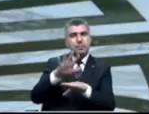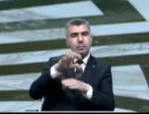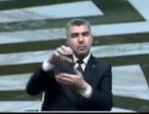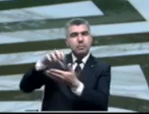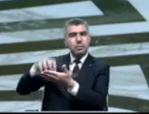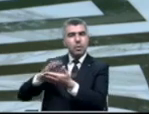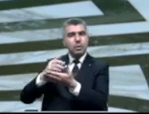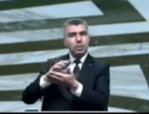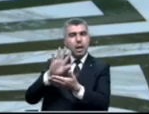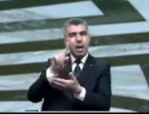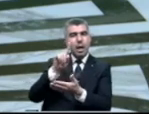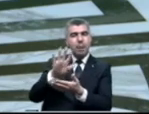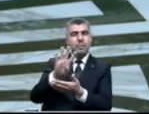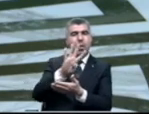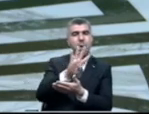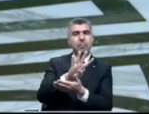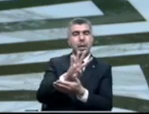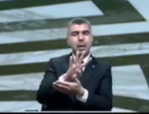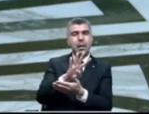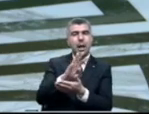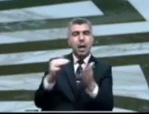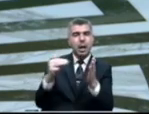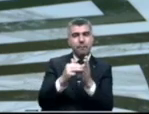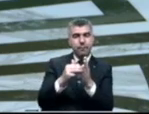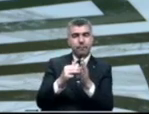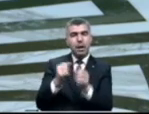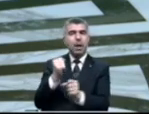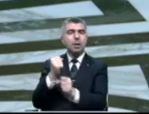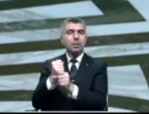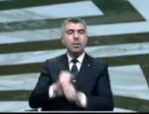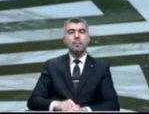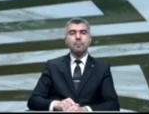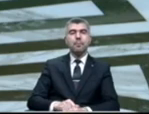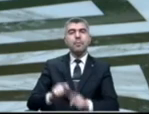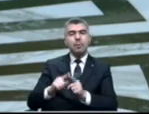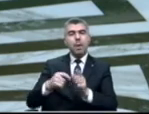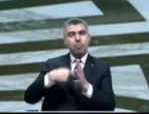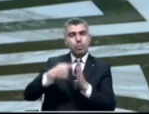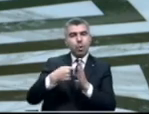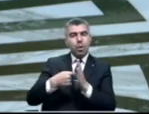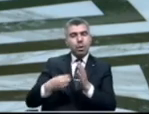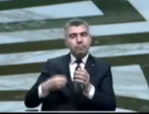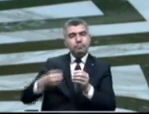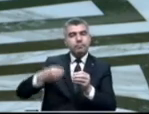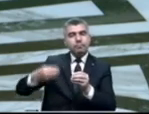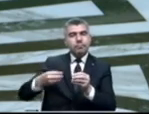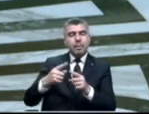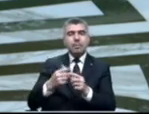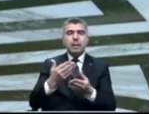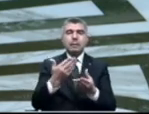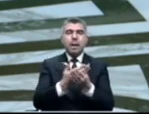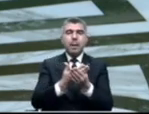هذه المشاريع من خلق 45 ألف فرصة شغل. وبالنسبة لبعض المشاريع المتعطرة لأسباب